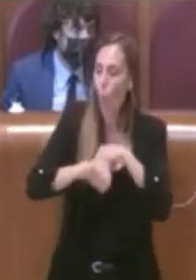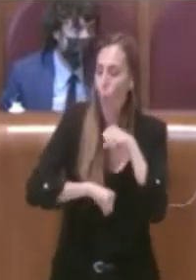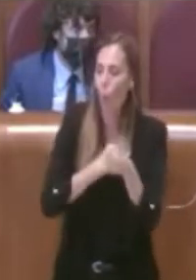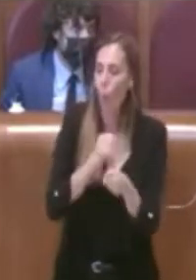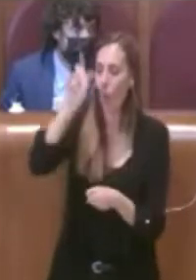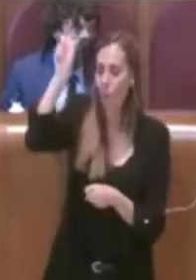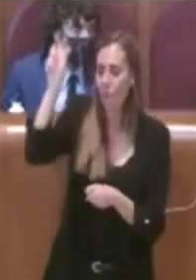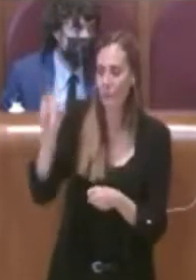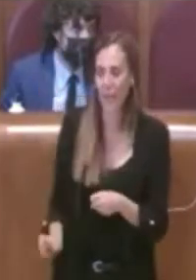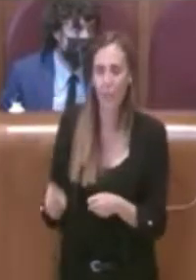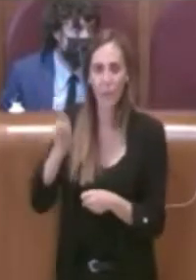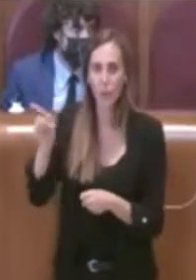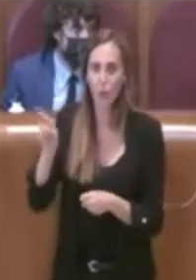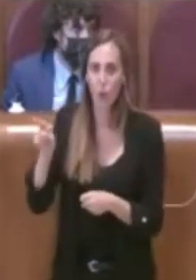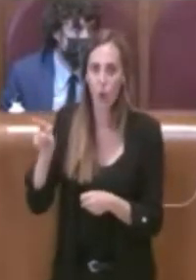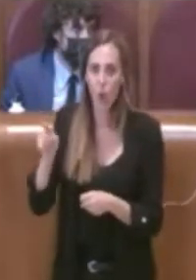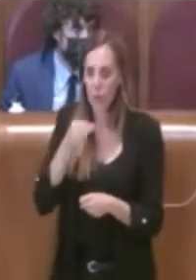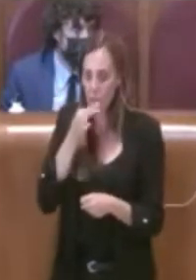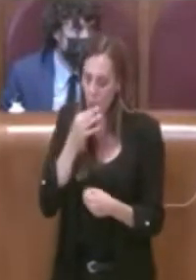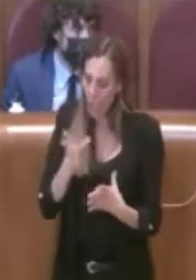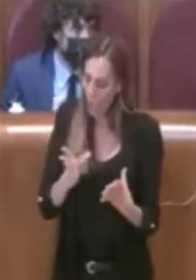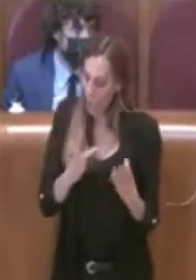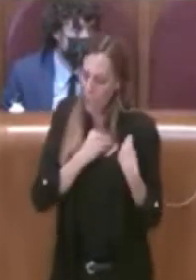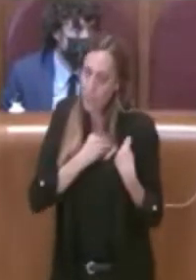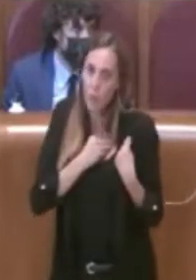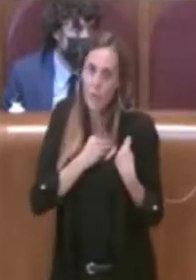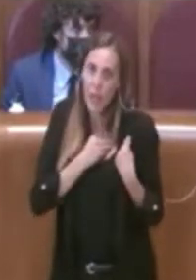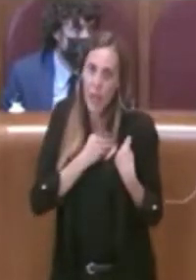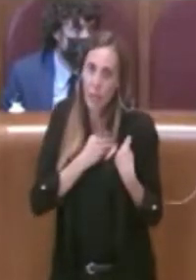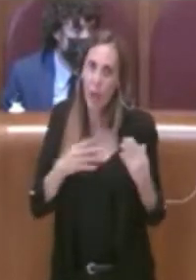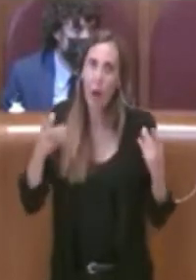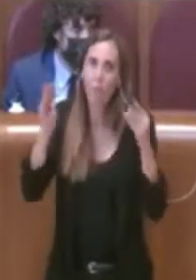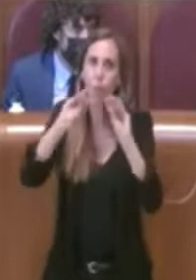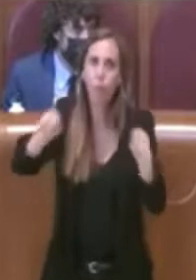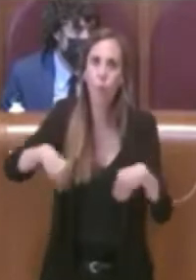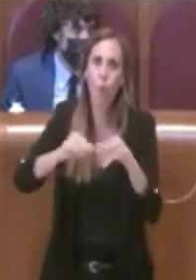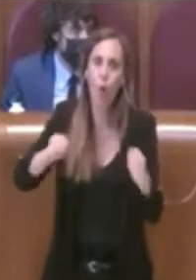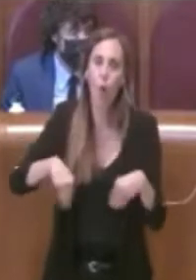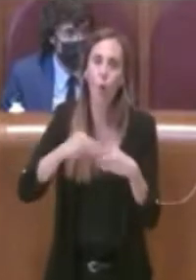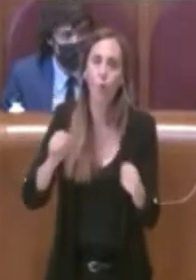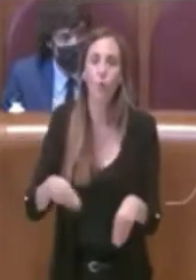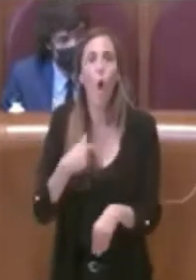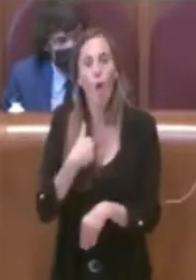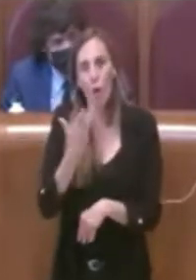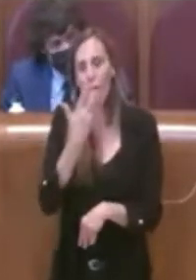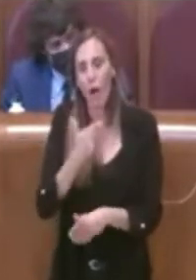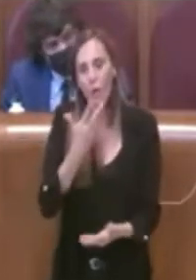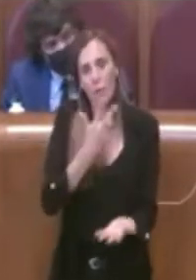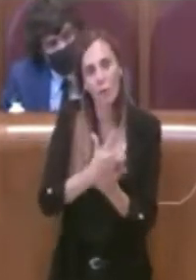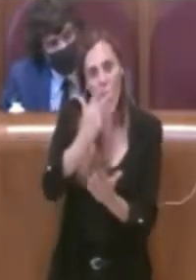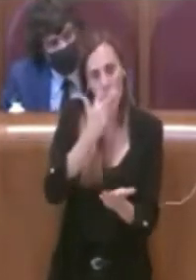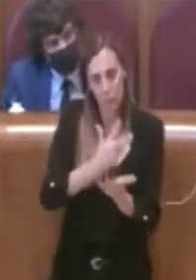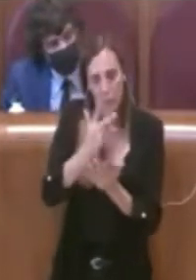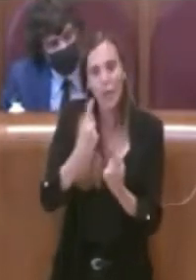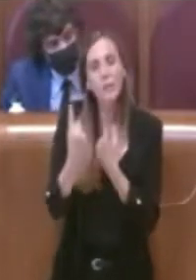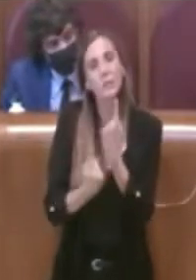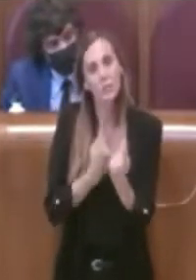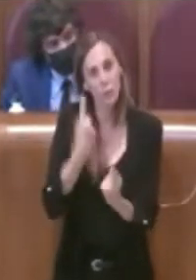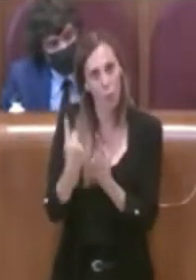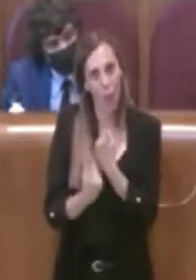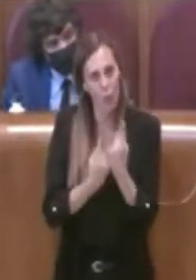alquanto irresponsabile voglio ricordare un po i fatti perché i fatti vengono ricordati in modo strano in